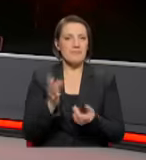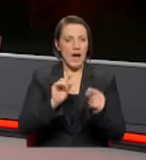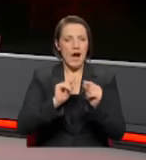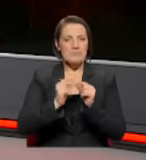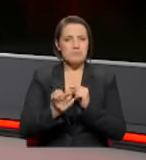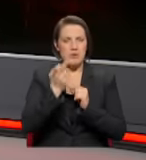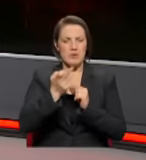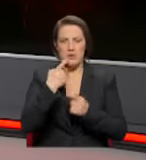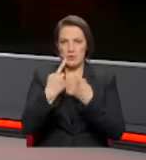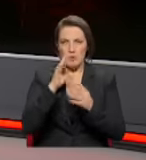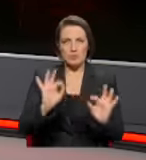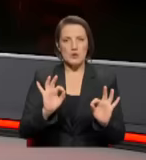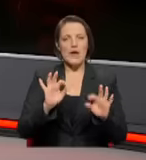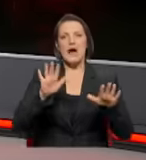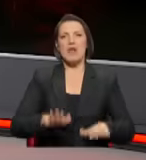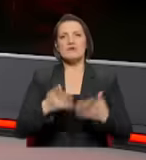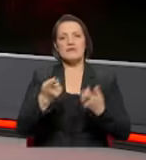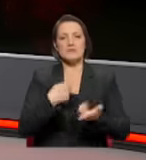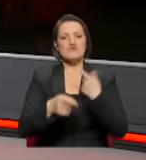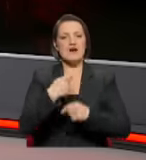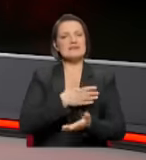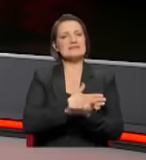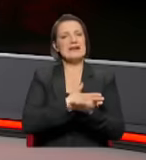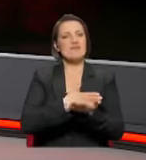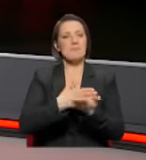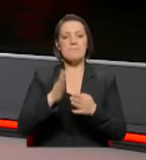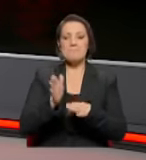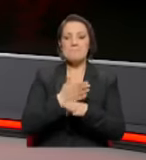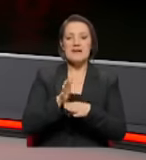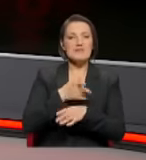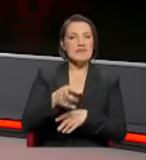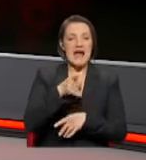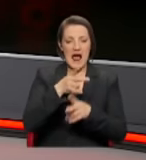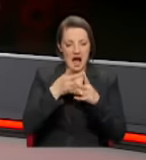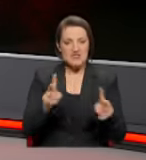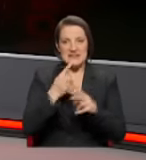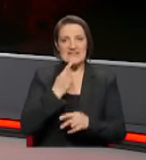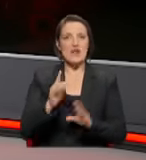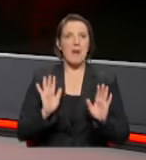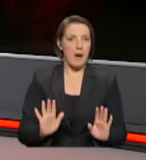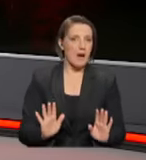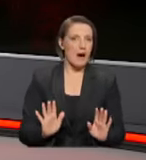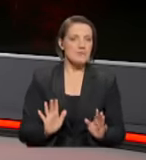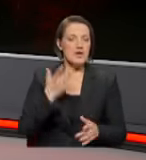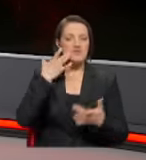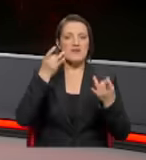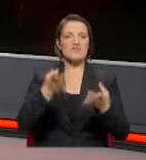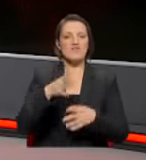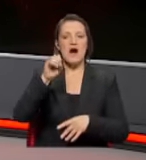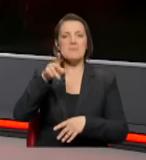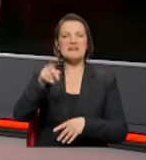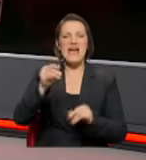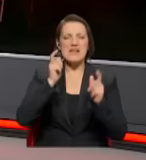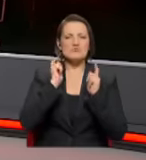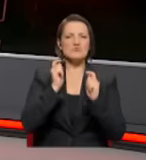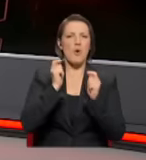duman çıkmaz derler. Kaldı ki ticareti devam eden ürünler de açıklansın diyeceğim. Ama şeffaflık AK Parti'nin